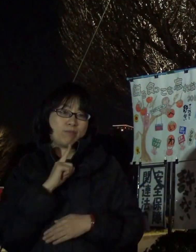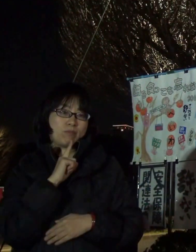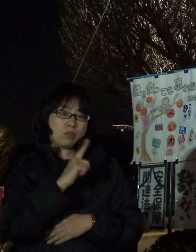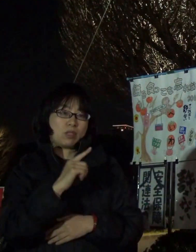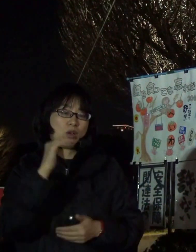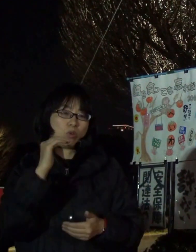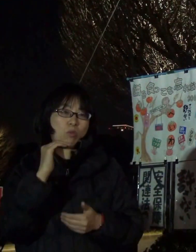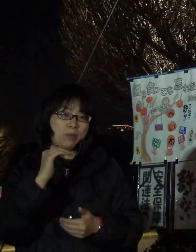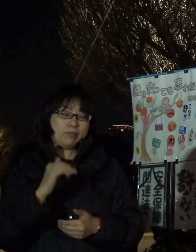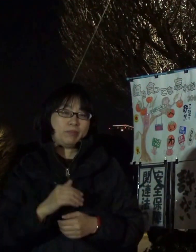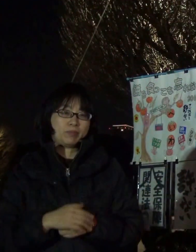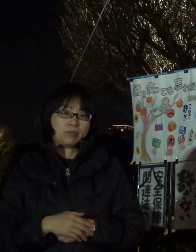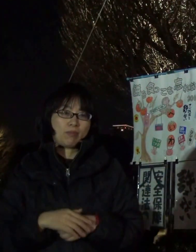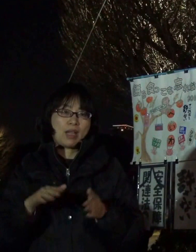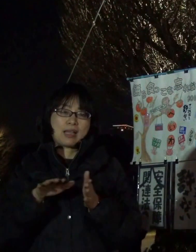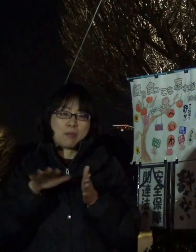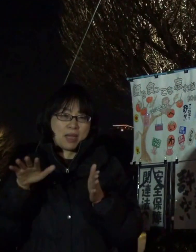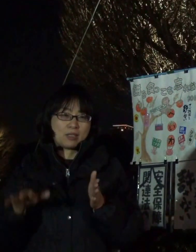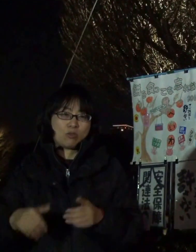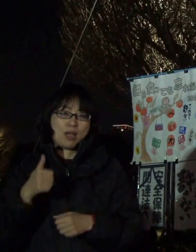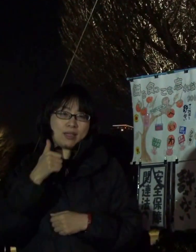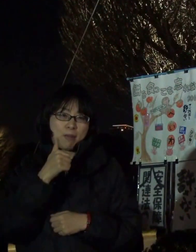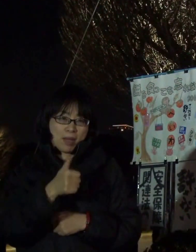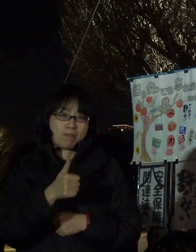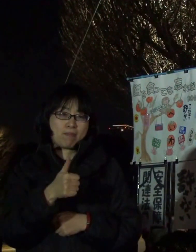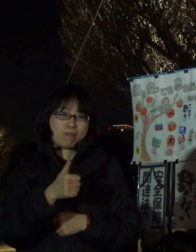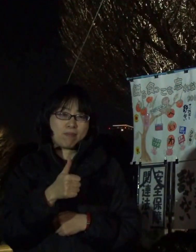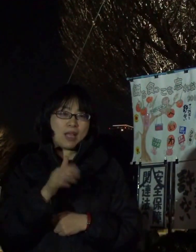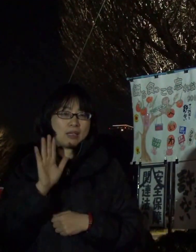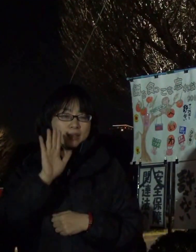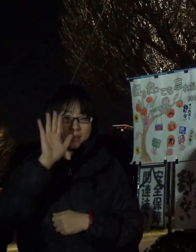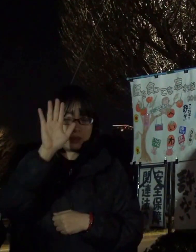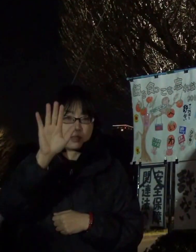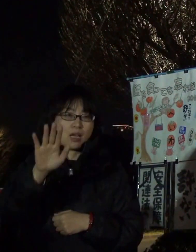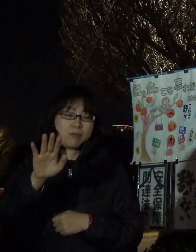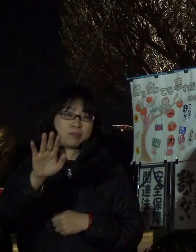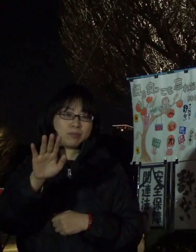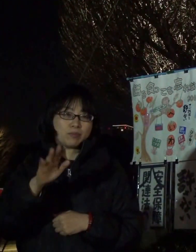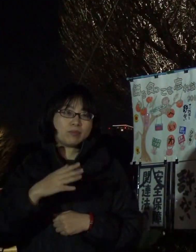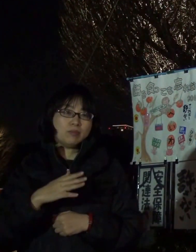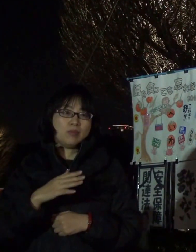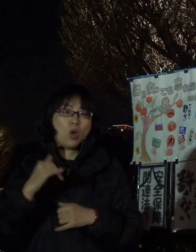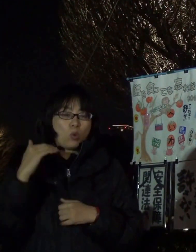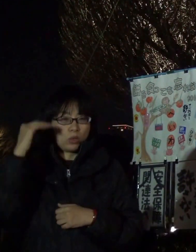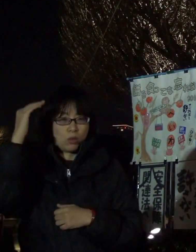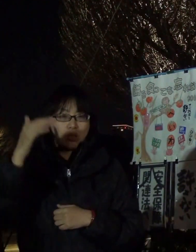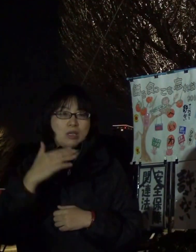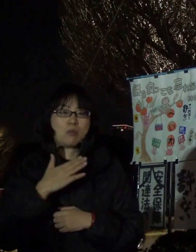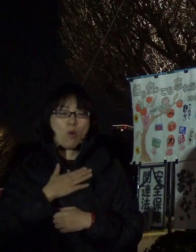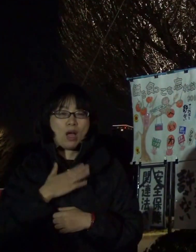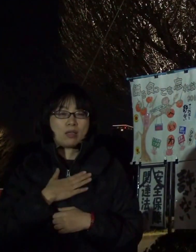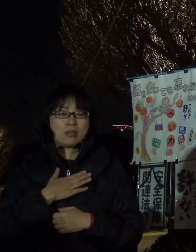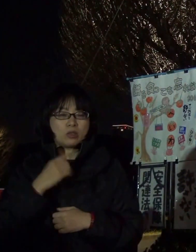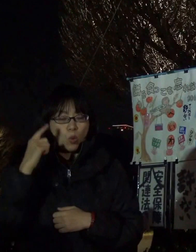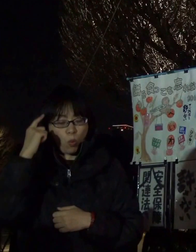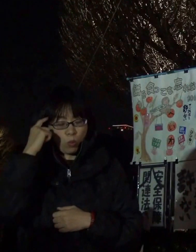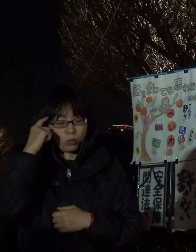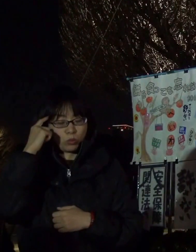も分かってくれる、そういうふうに話したんだそうです。中学13歳です